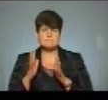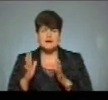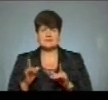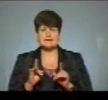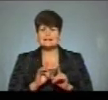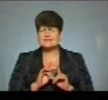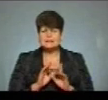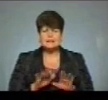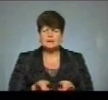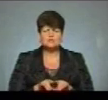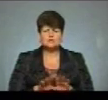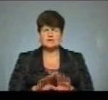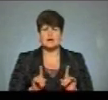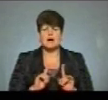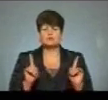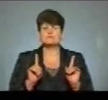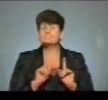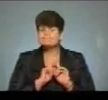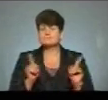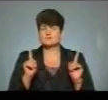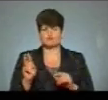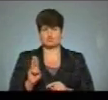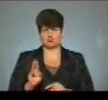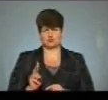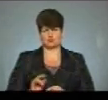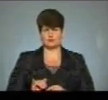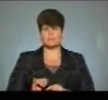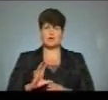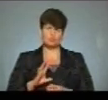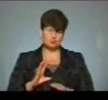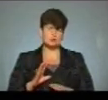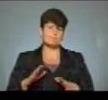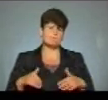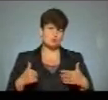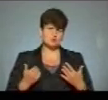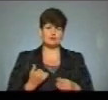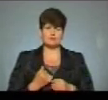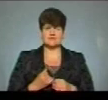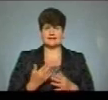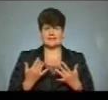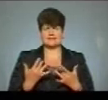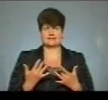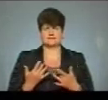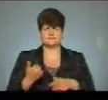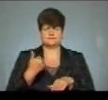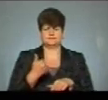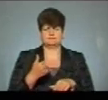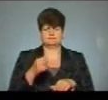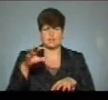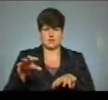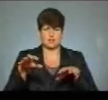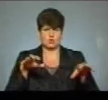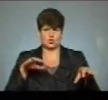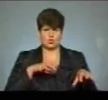ні на що інший, буде візитівкою Шумська. Були пропозиції зробити кілька фокусних точок якихось неординарних,